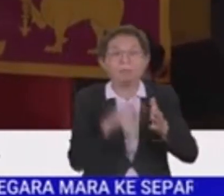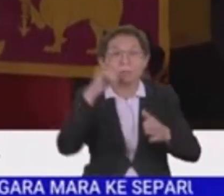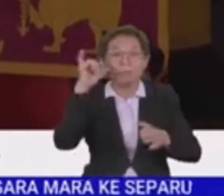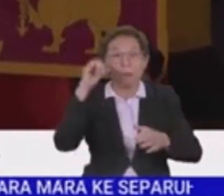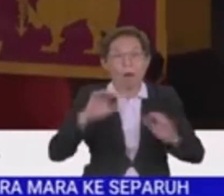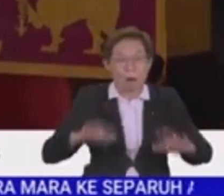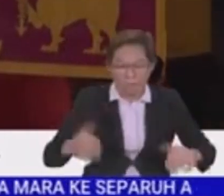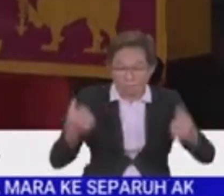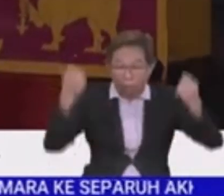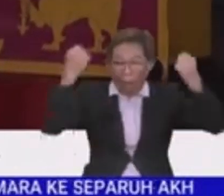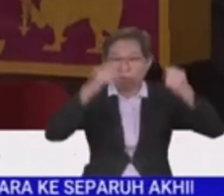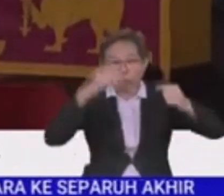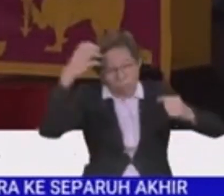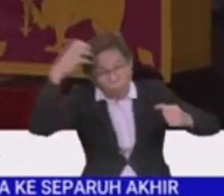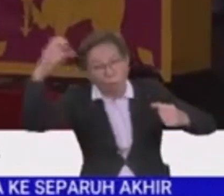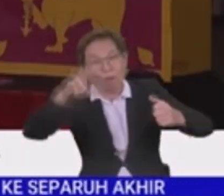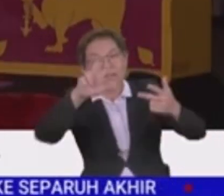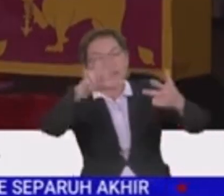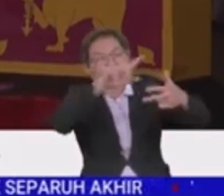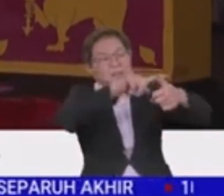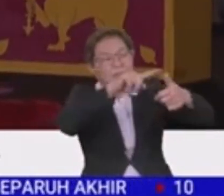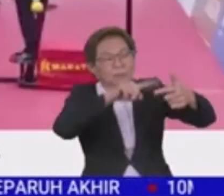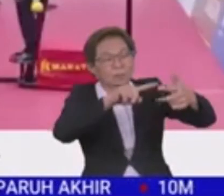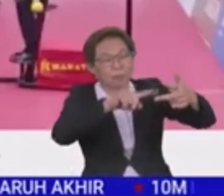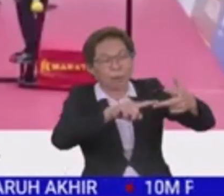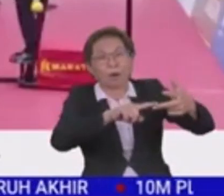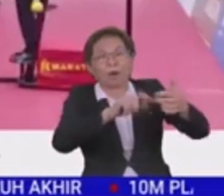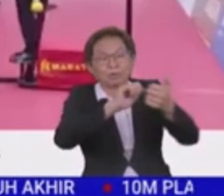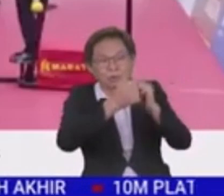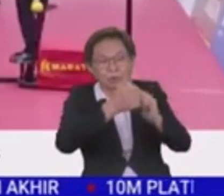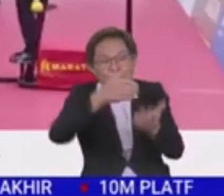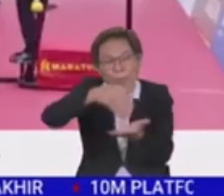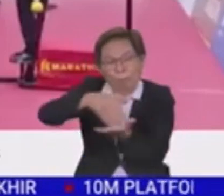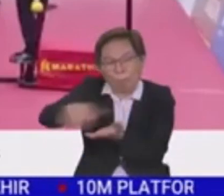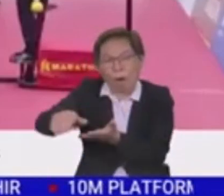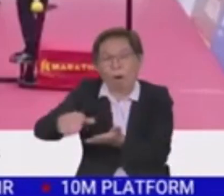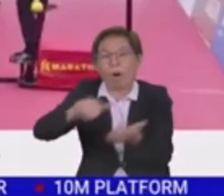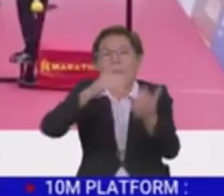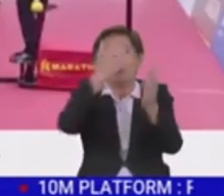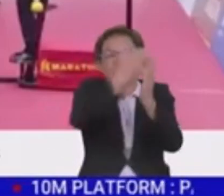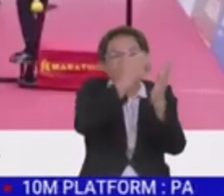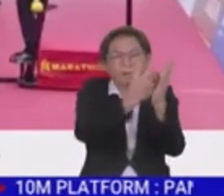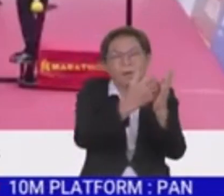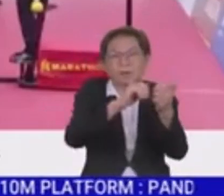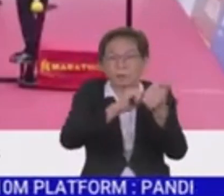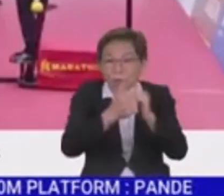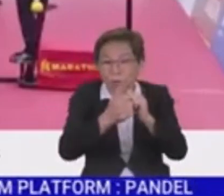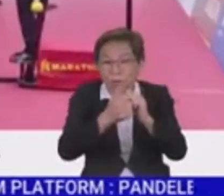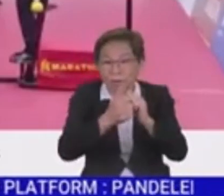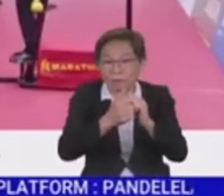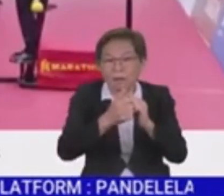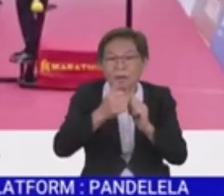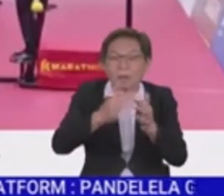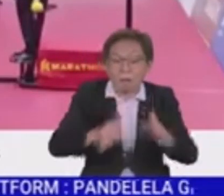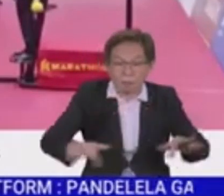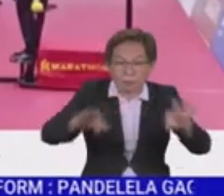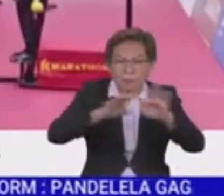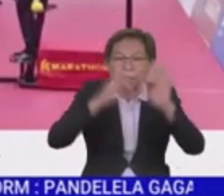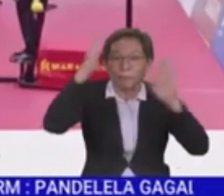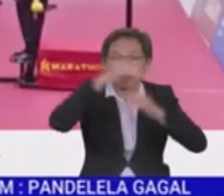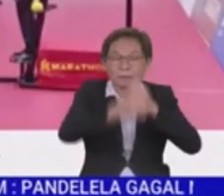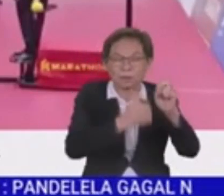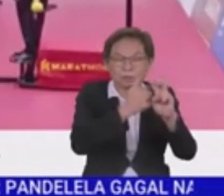berat dan sepak takraw menjadi antara tiga sukanya yang digugurkan daripada senarai suka teras Farel pada 2017